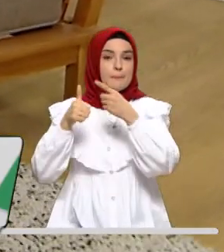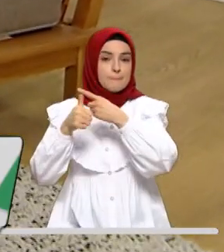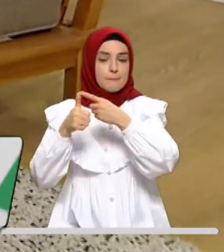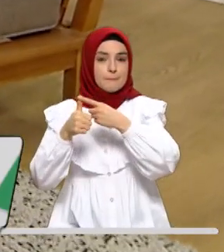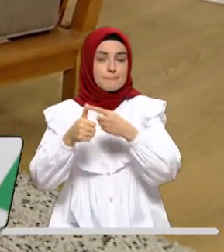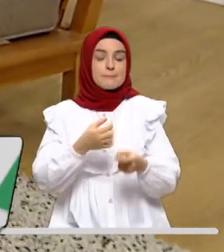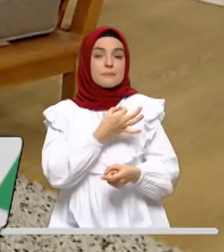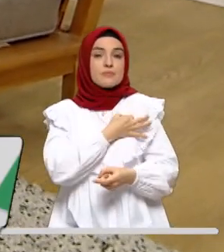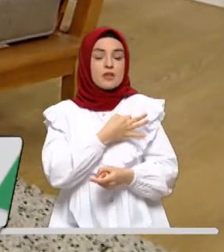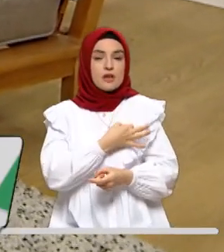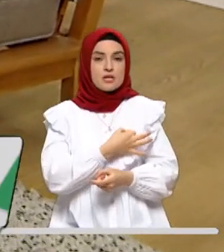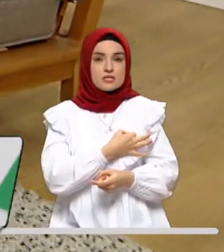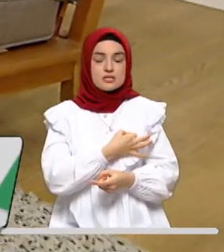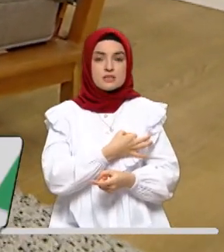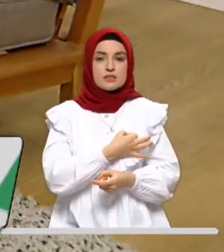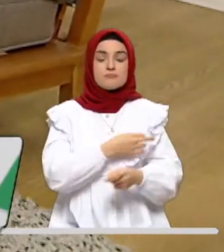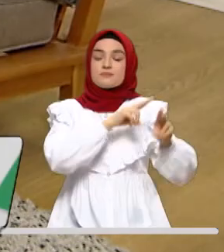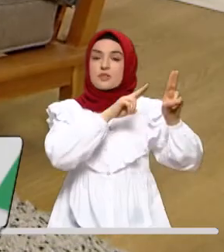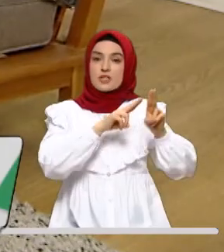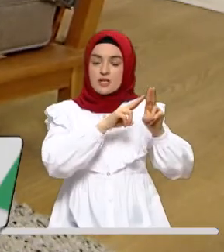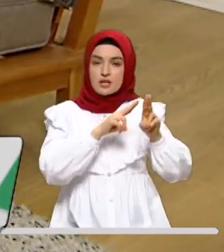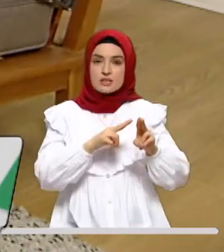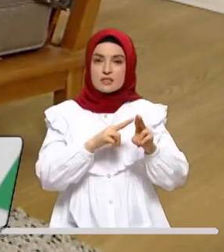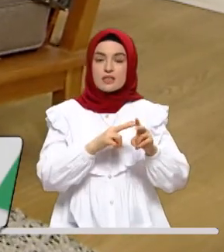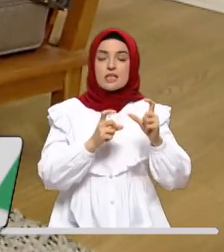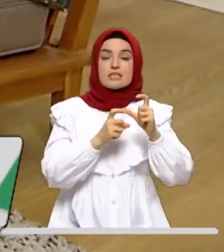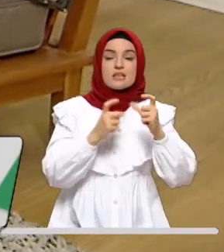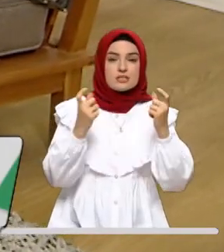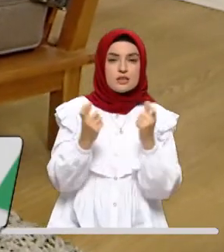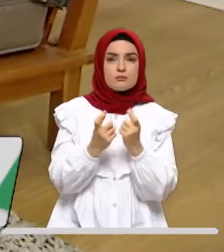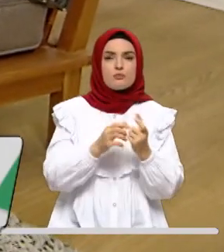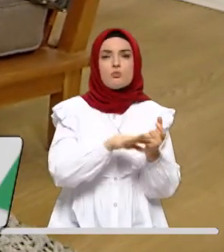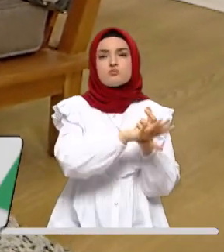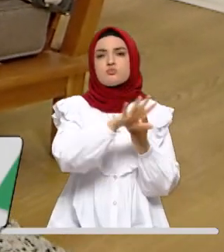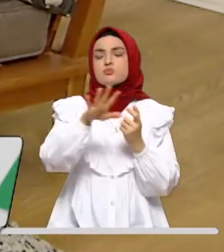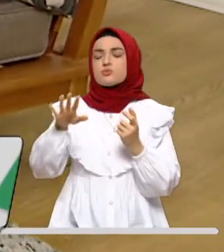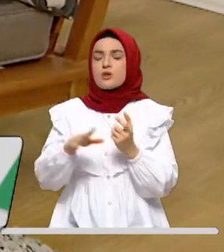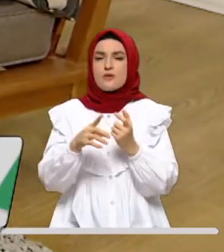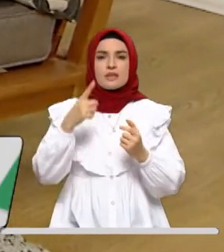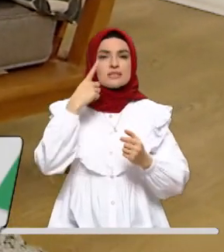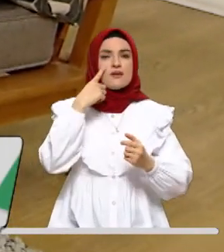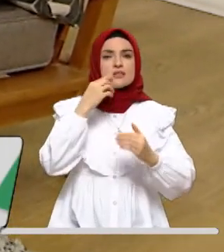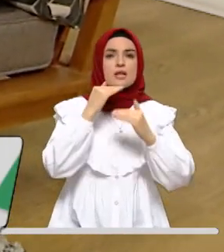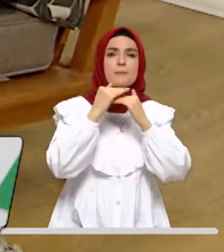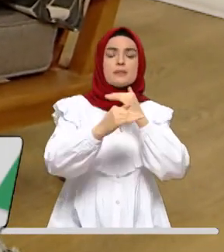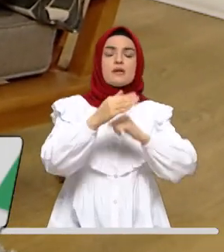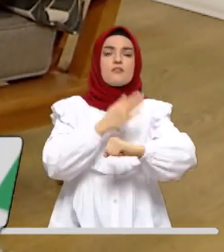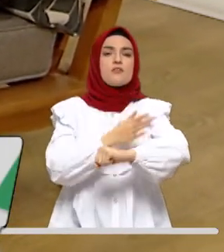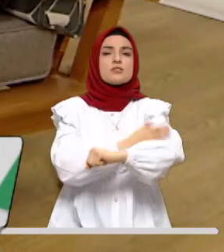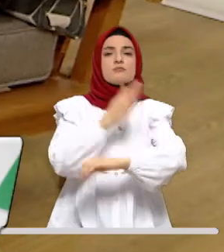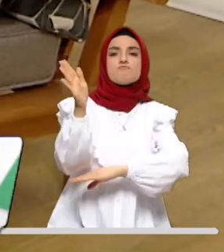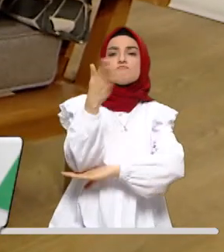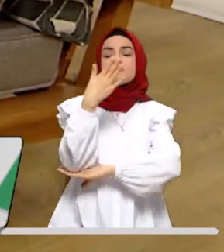gazilerin Çanakkale'de, Sarıkamış'ta, Afrin'de dört bir tarafında devletini, milletini, vatanını,